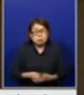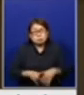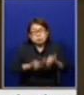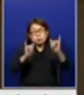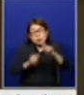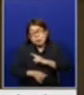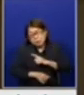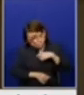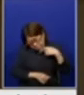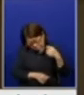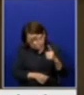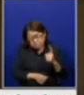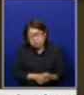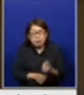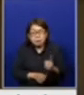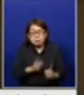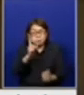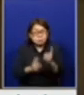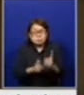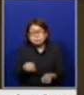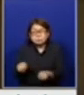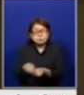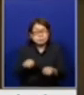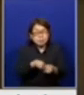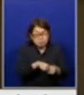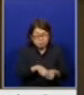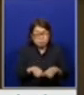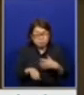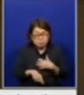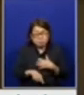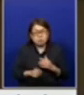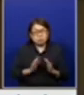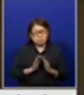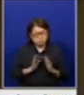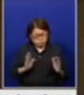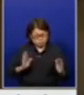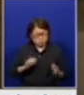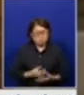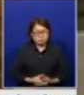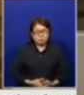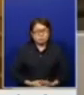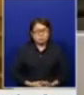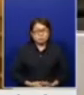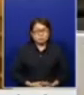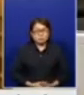ประธานครับขอบคุณมากครับสวัสดีครับ ท่านเทพไทยครับเชิญครับ